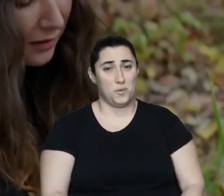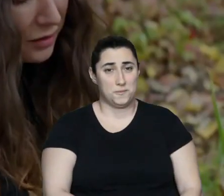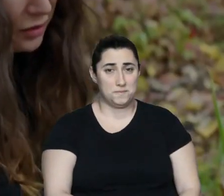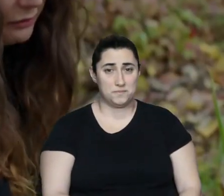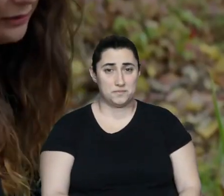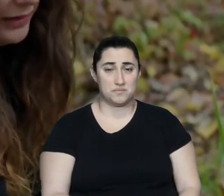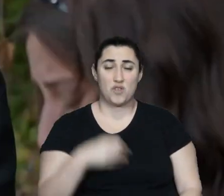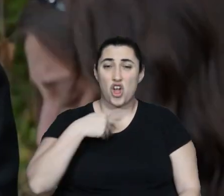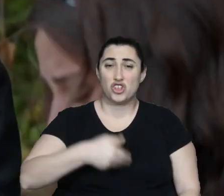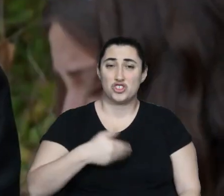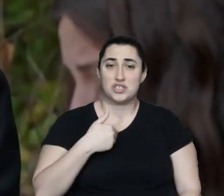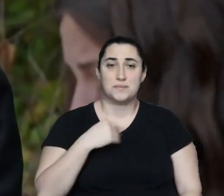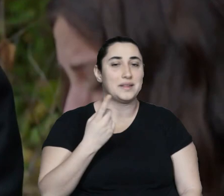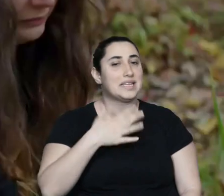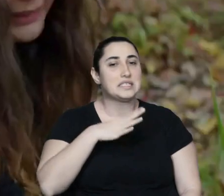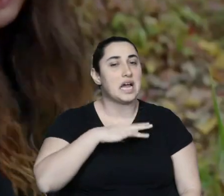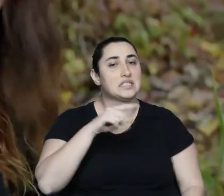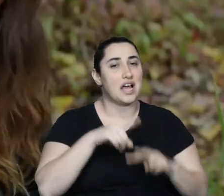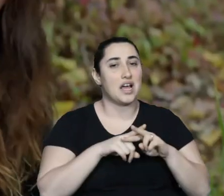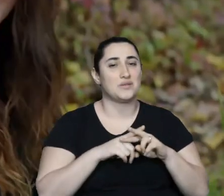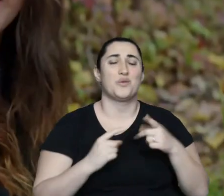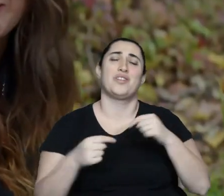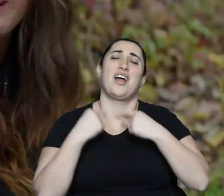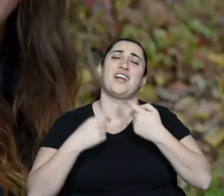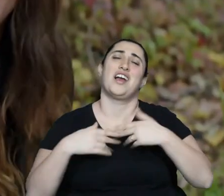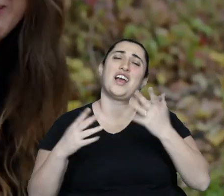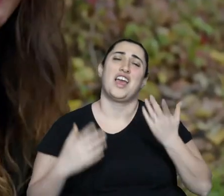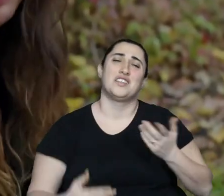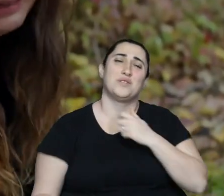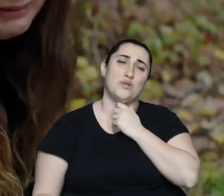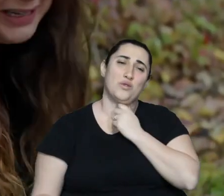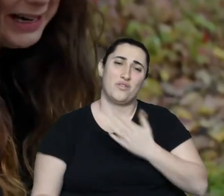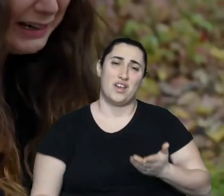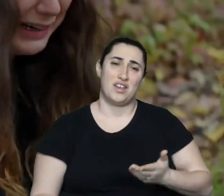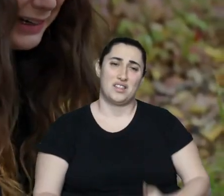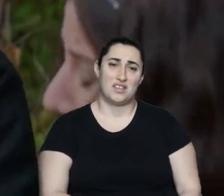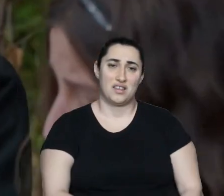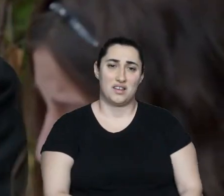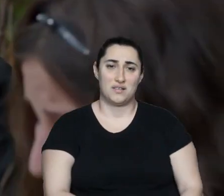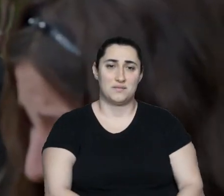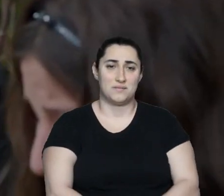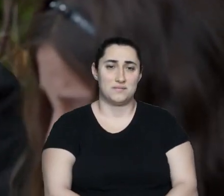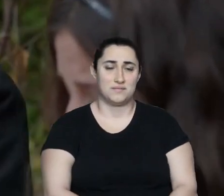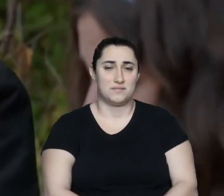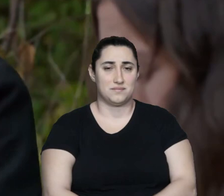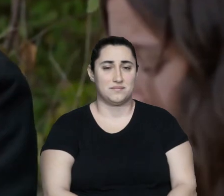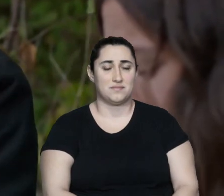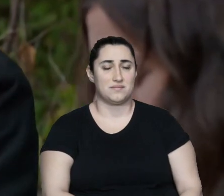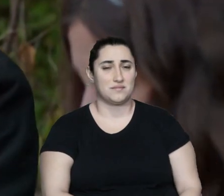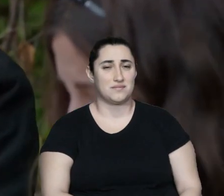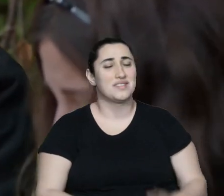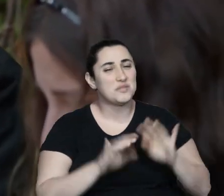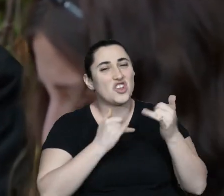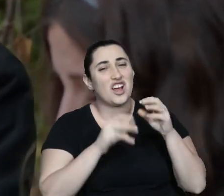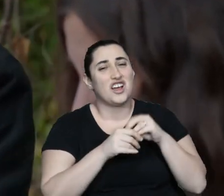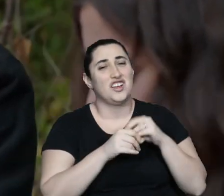Oturdu. Acıktım ben. Ne söyleyeyim Aysu? Ya dalga geçme benimle lütfen ama. tamam, şaka şey olsun